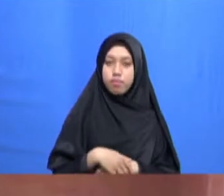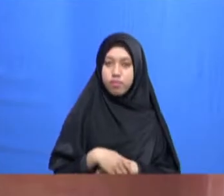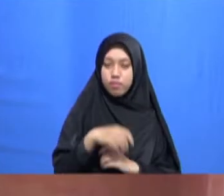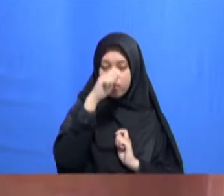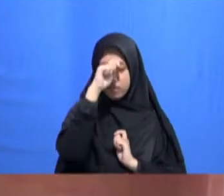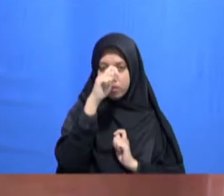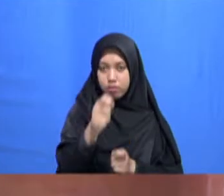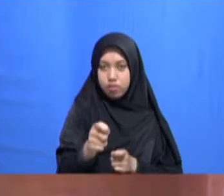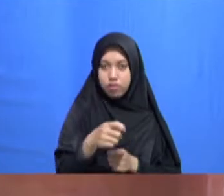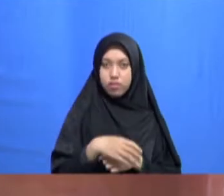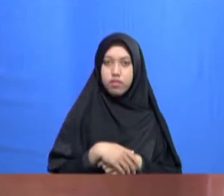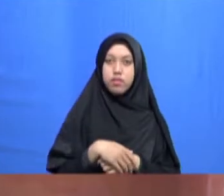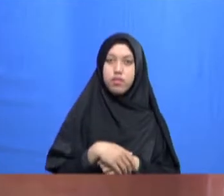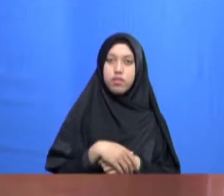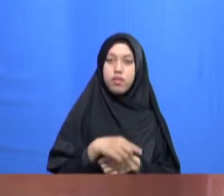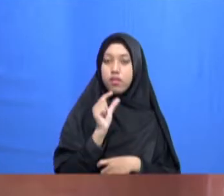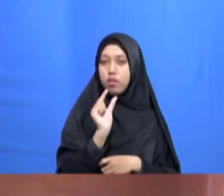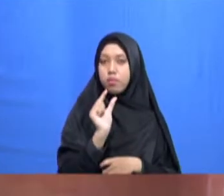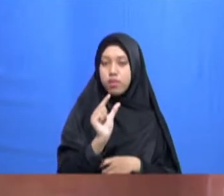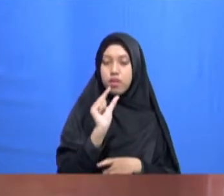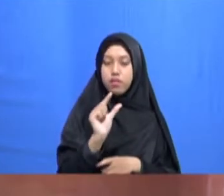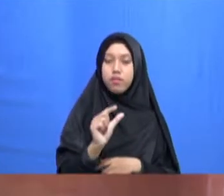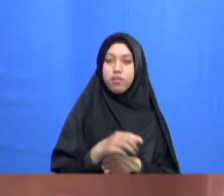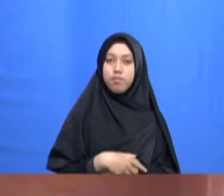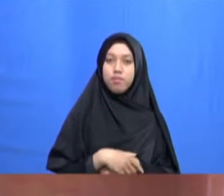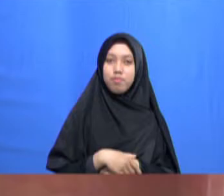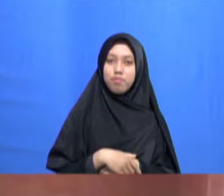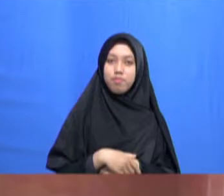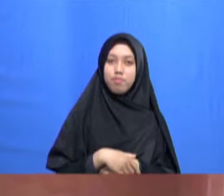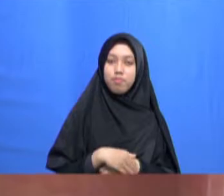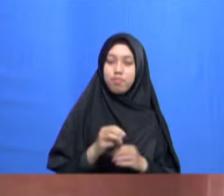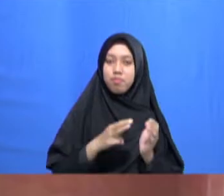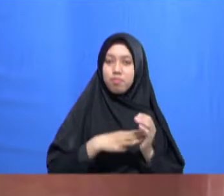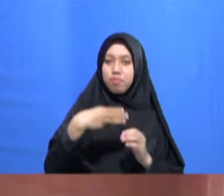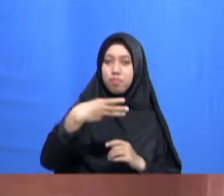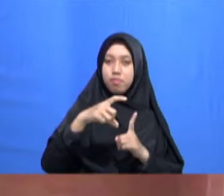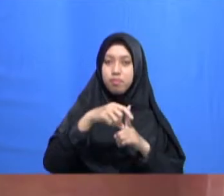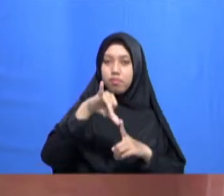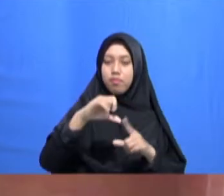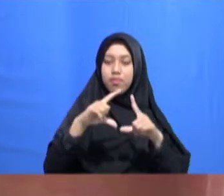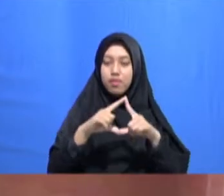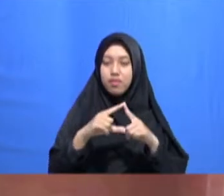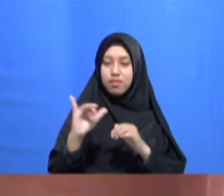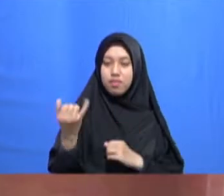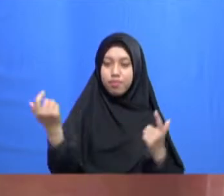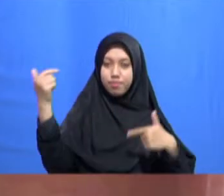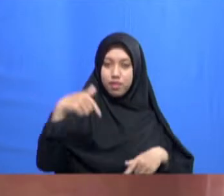hormati para undangan insan pers yang hadir pada pagi hari